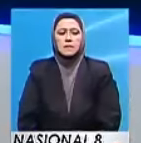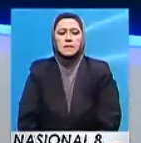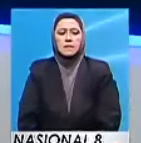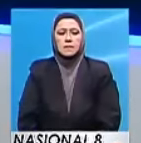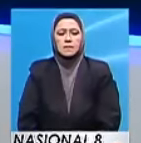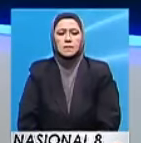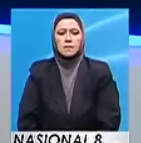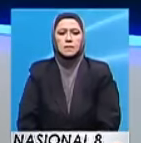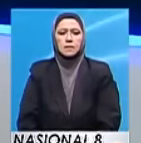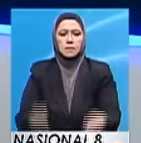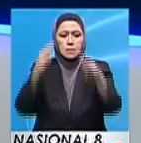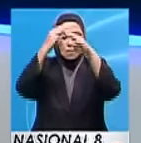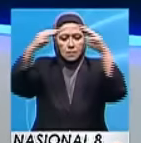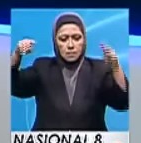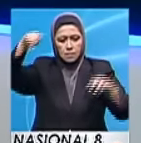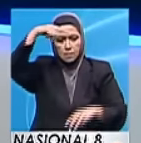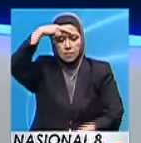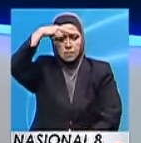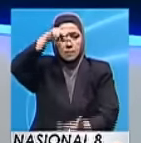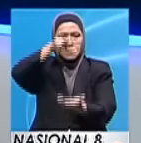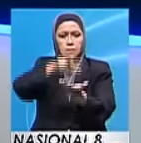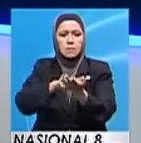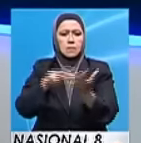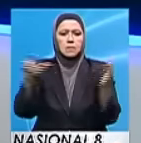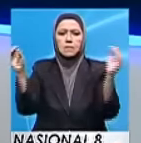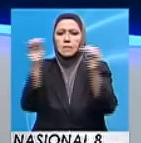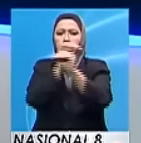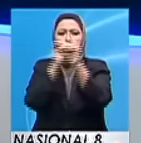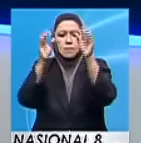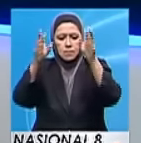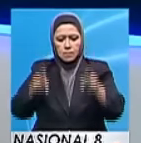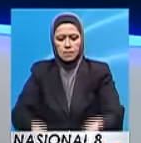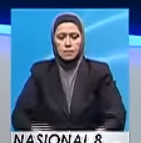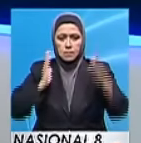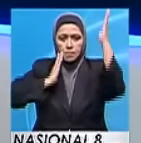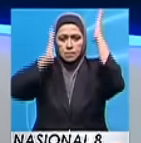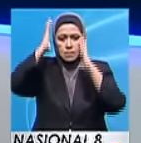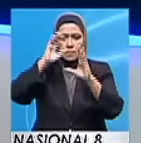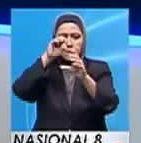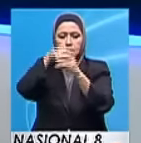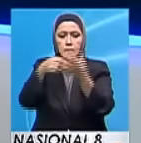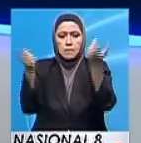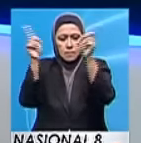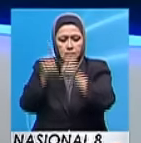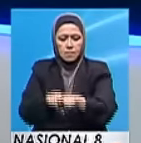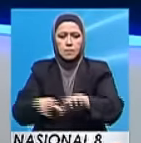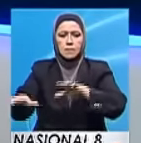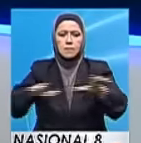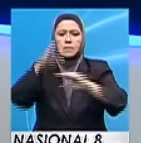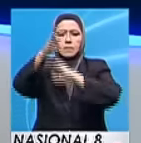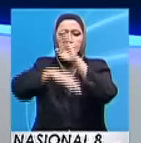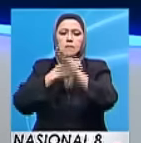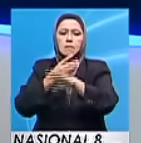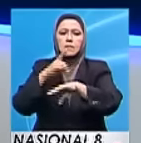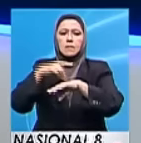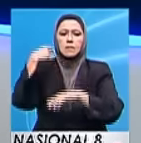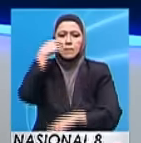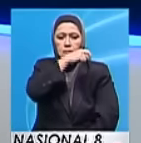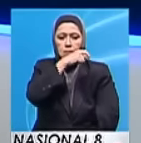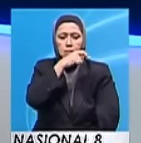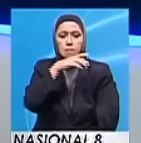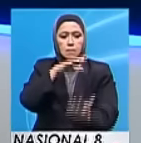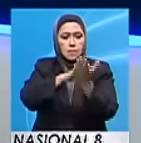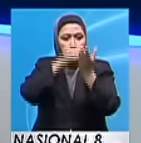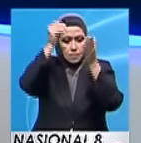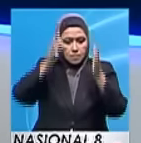baharu Wisma Putra Dalam pada itu mengesahkan tiada rakyat Malaysia setakat ini terlibat dalam Kejadian gempa bumi di Taiwan terdapat pelajar